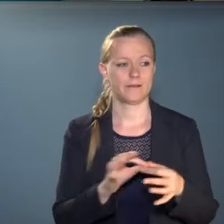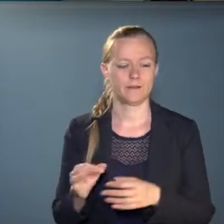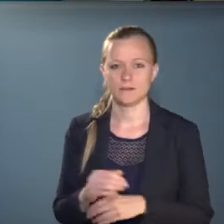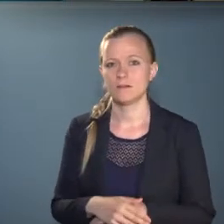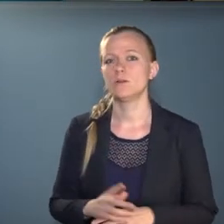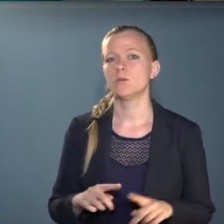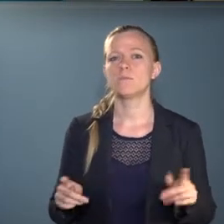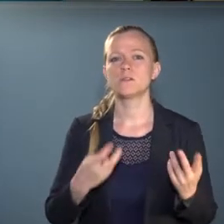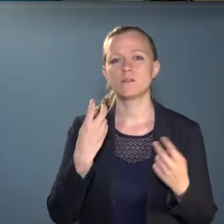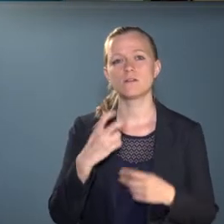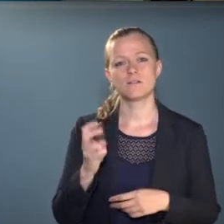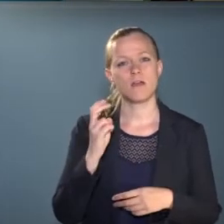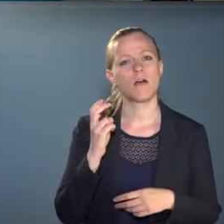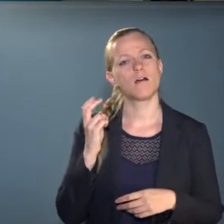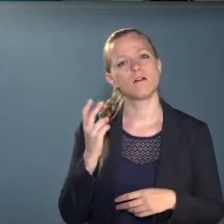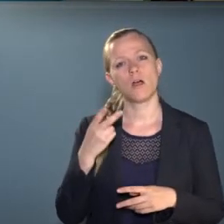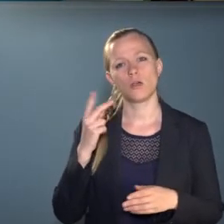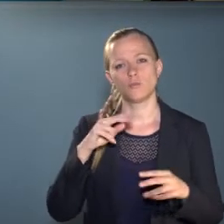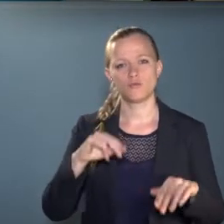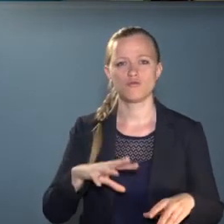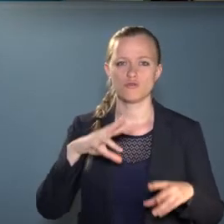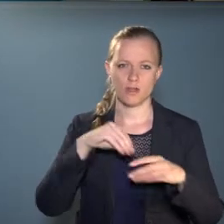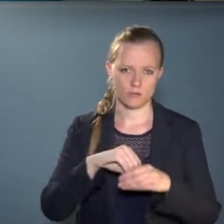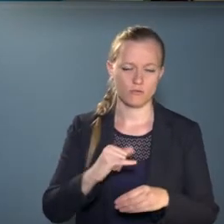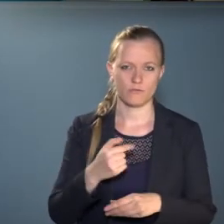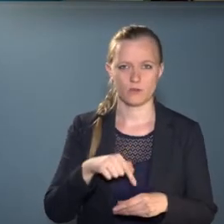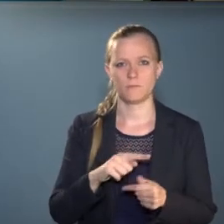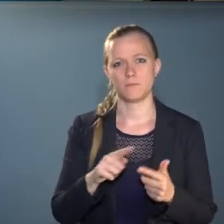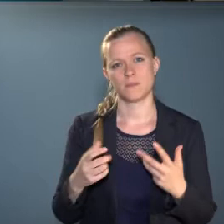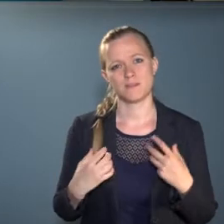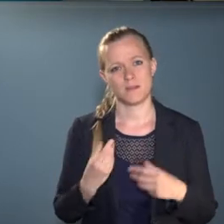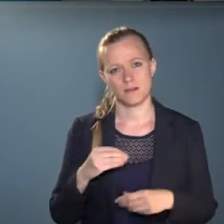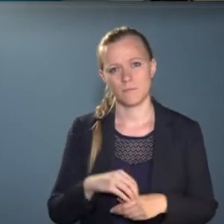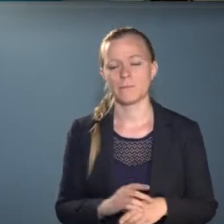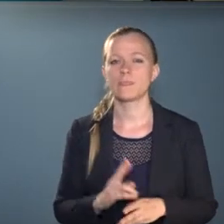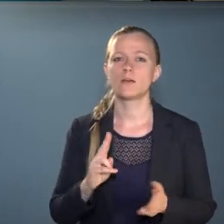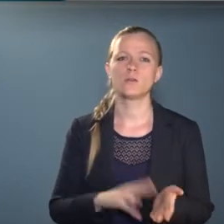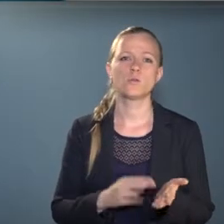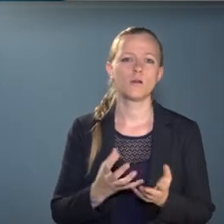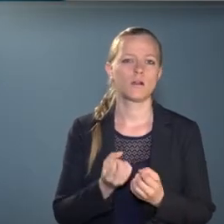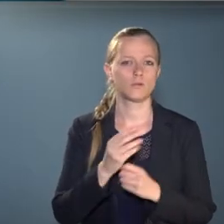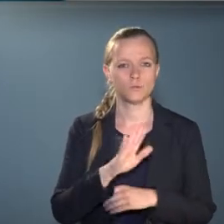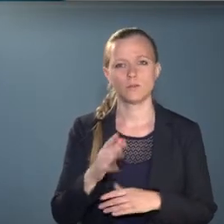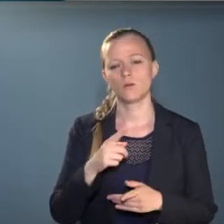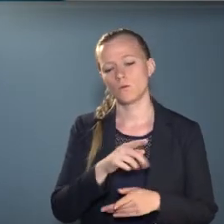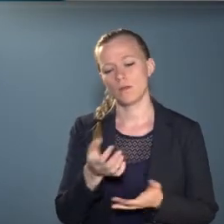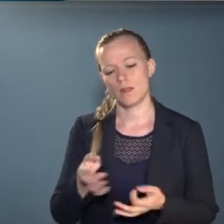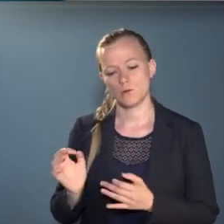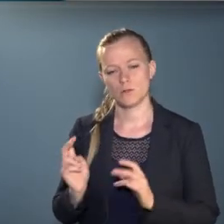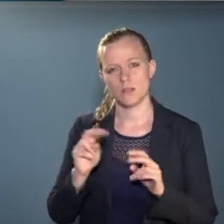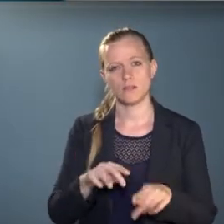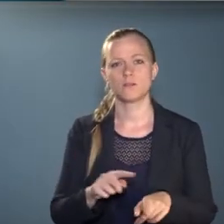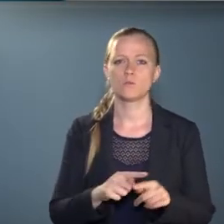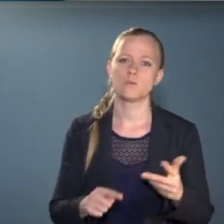illetve különböző szakhatóságok is megjelennek különböző szerepkörben. Nyilván a jogalkotó számára ők készítik elő a